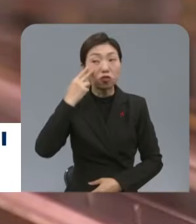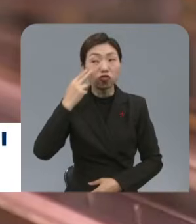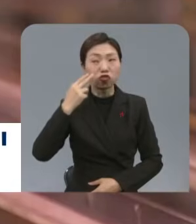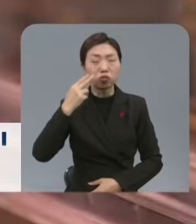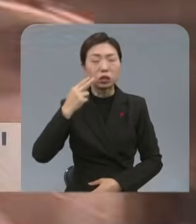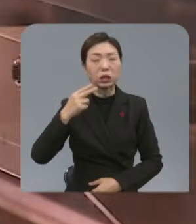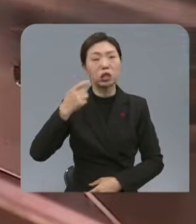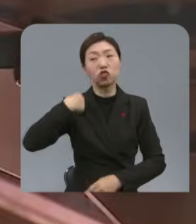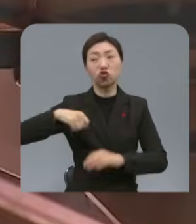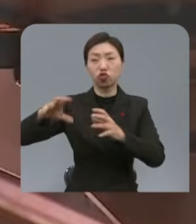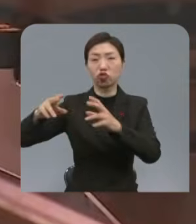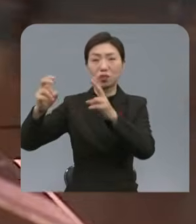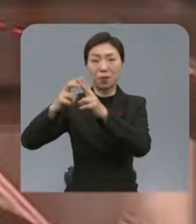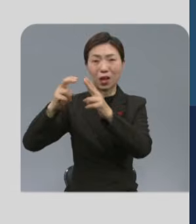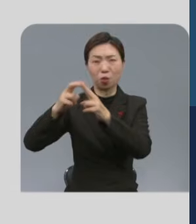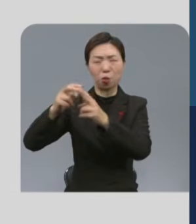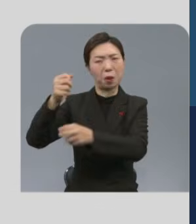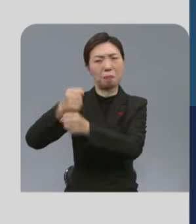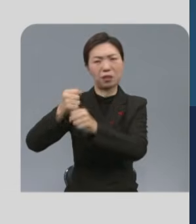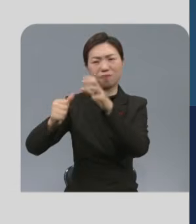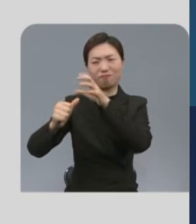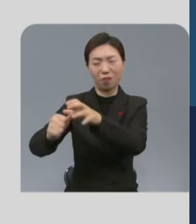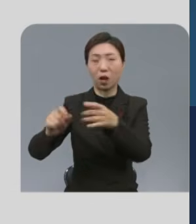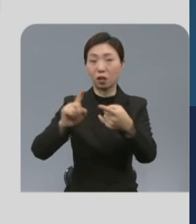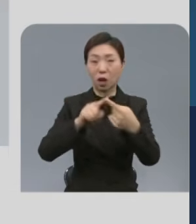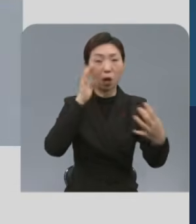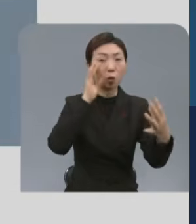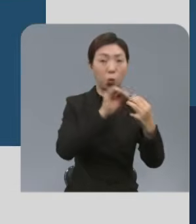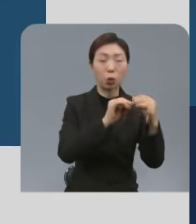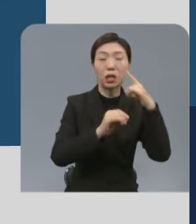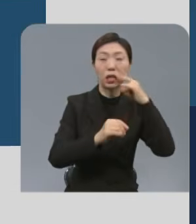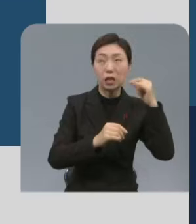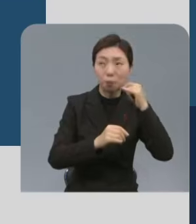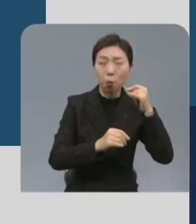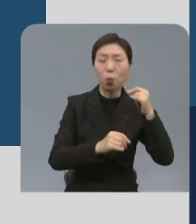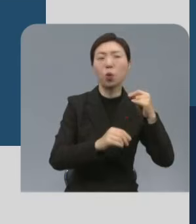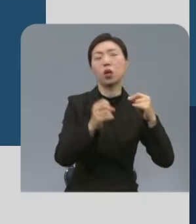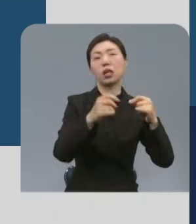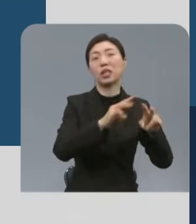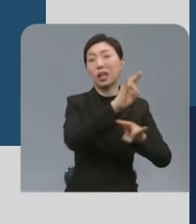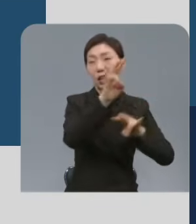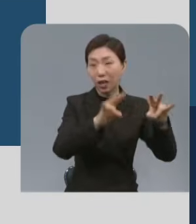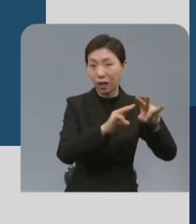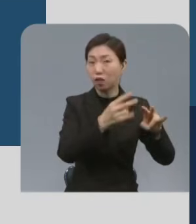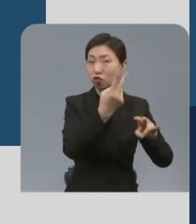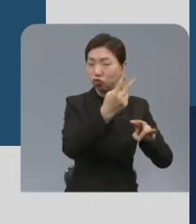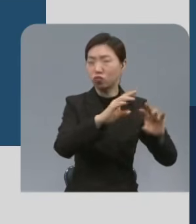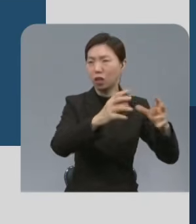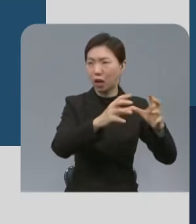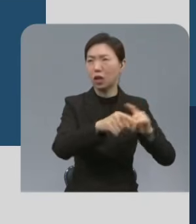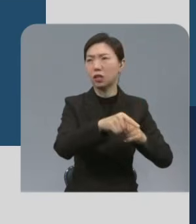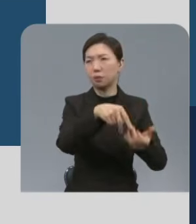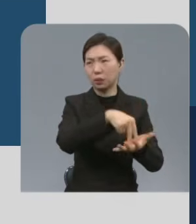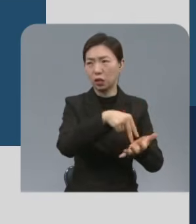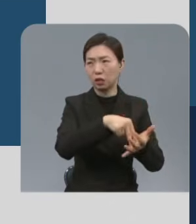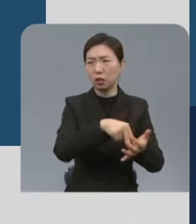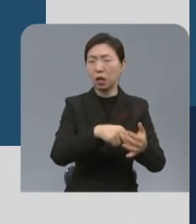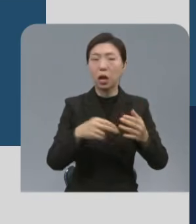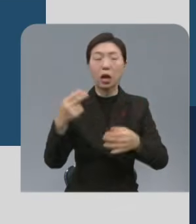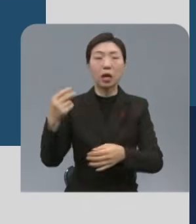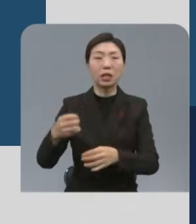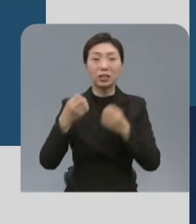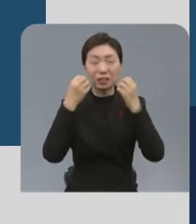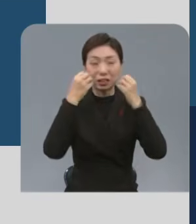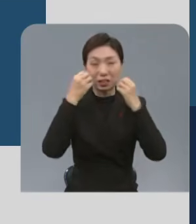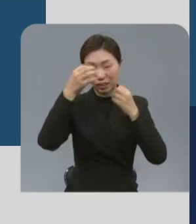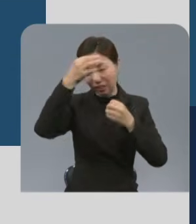네덜란드. 합의 내용이 공개되진 않았지만 구체적으로 첨단 반도체 소재에 대한 중국의 접근 제한, 심자외선 노광 장비 등